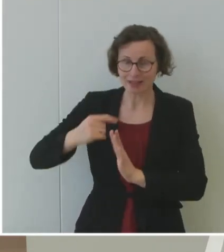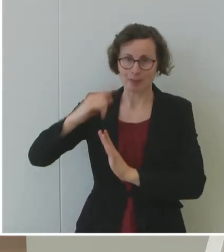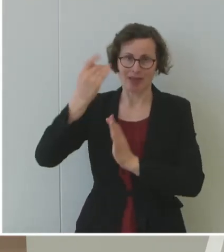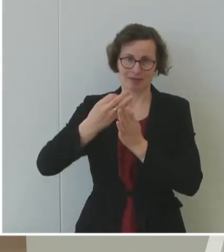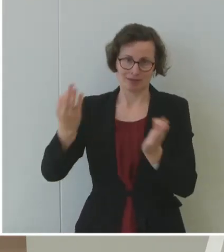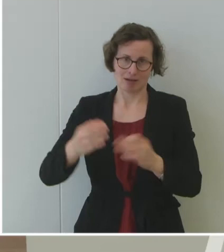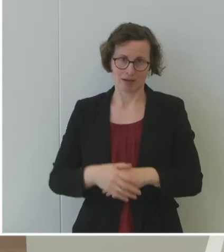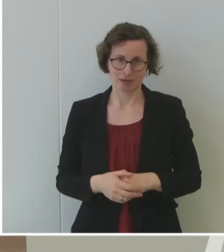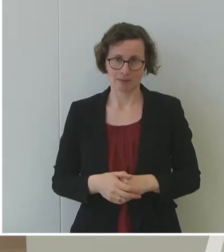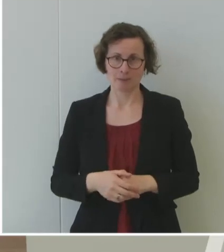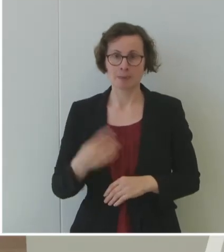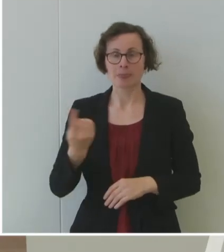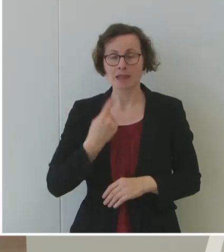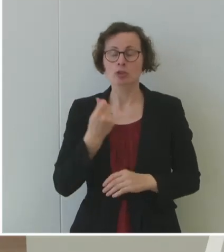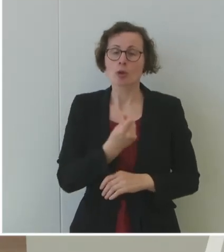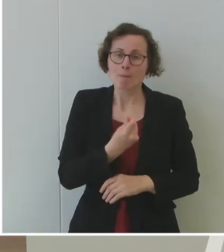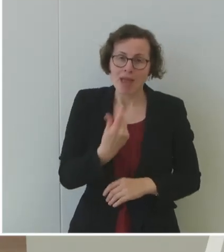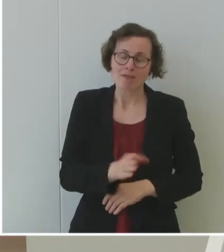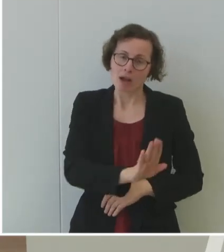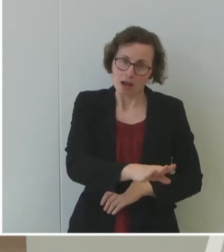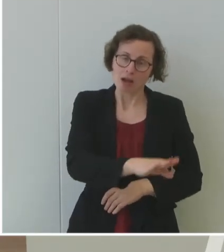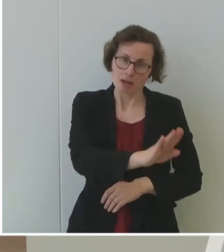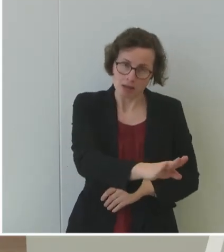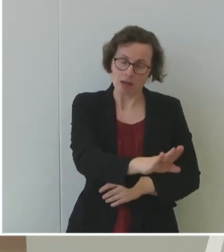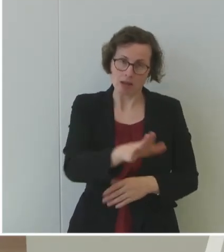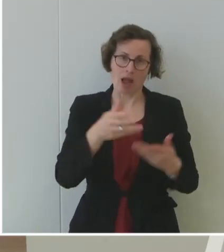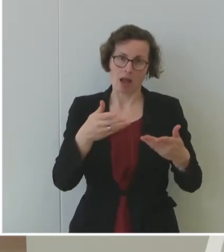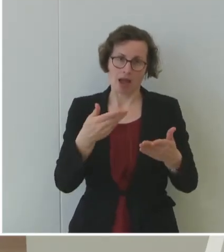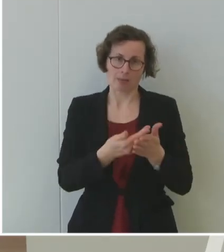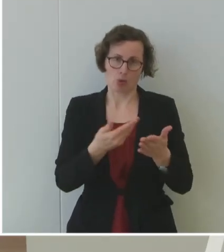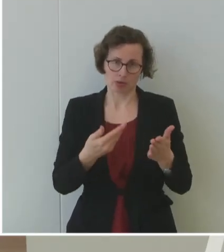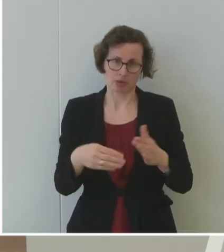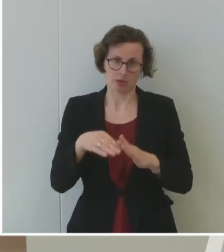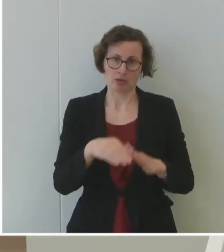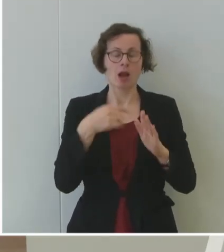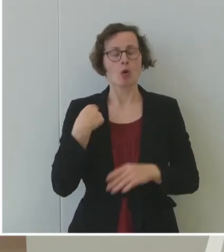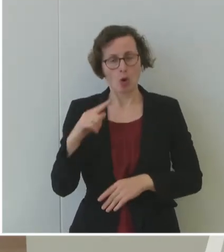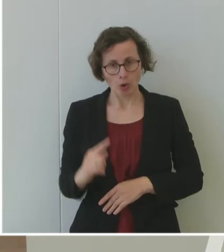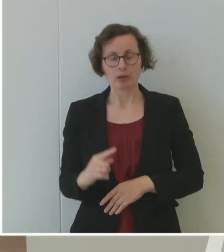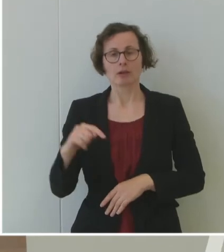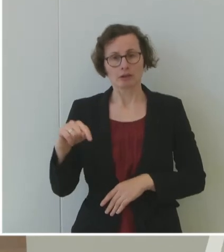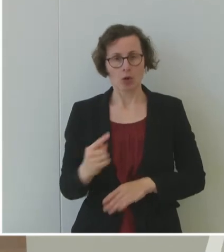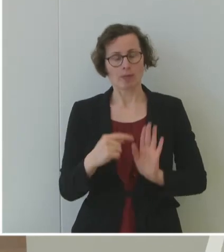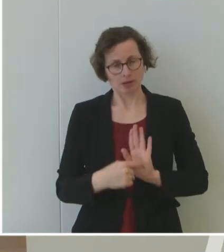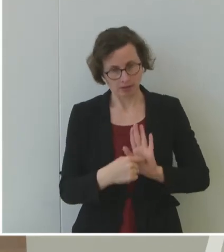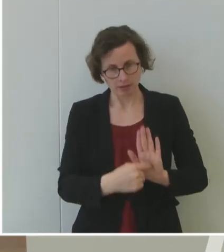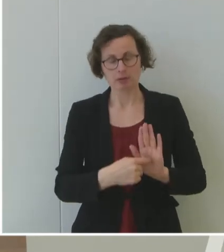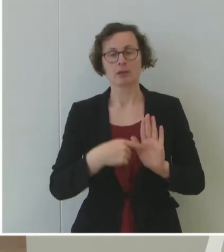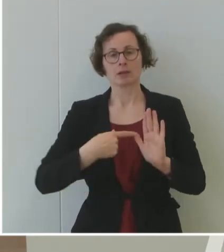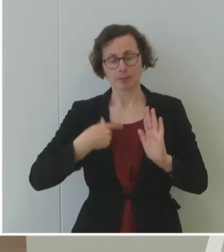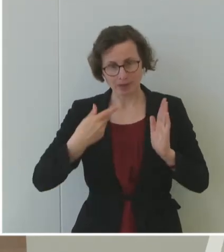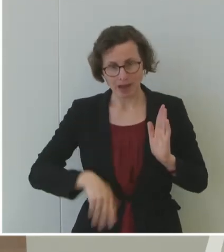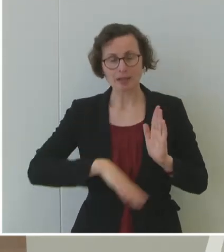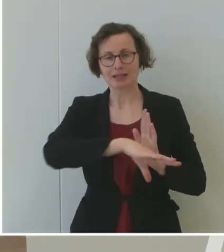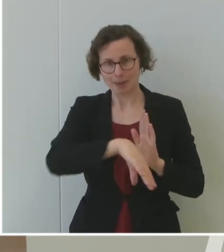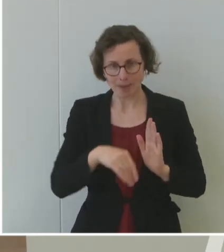Krise. Wir haben Ihnen dabei mehrfach die Hand gereicht. Und die reichen wir Ihnen auch heute für gemeinsame Ideen und